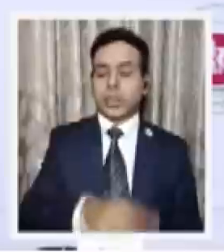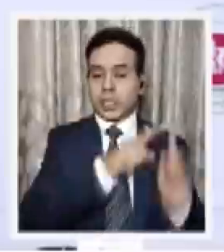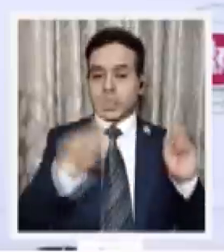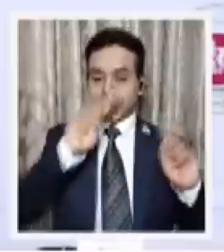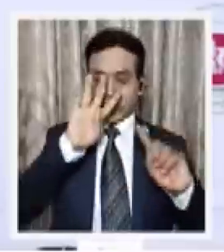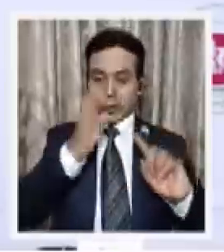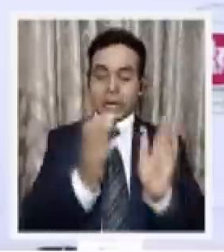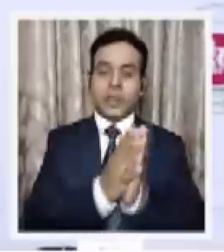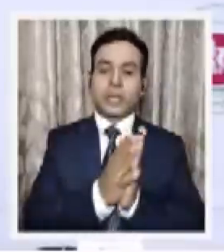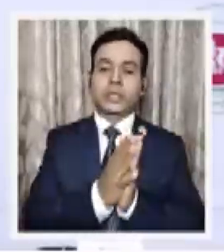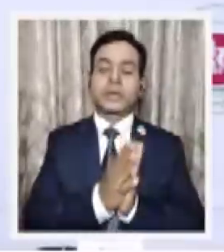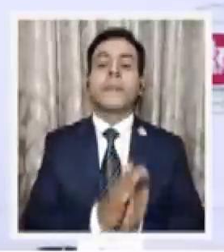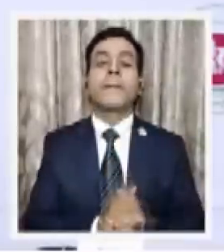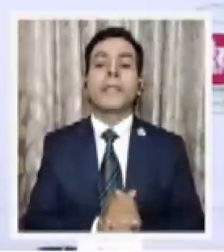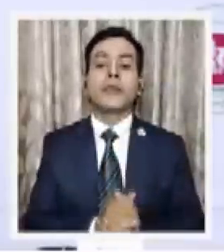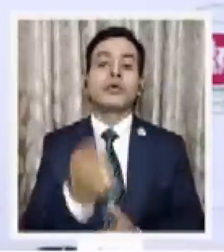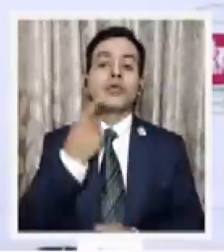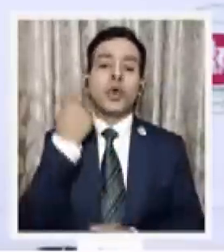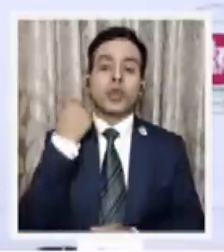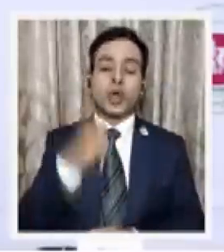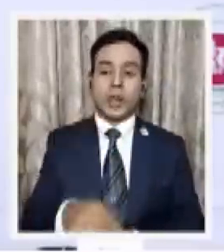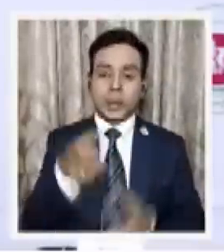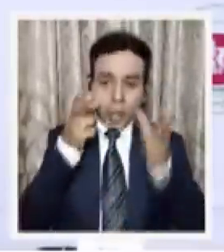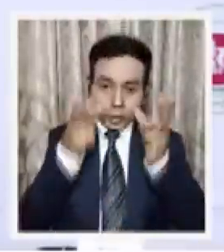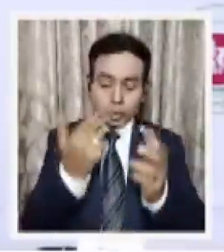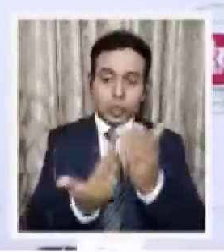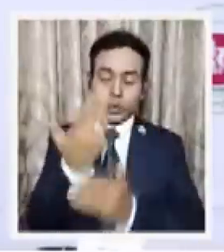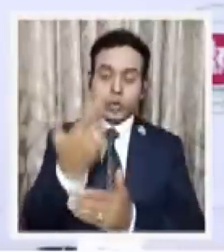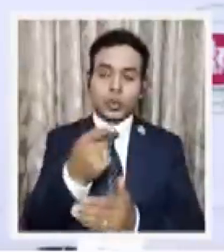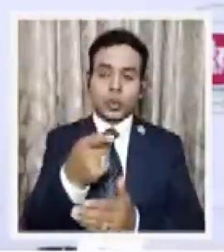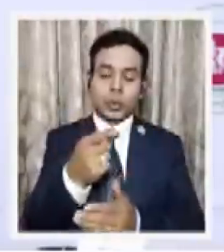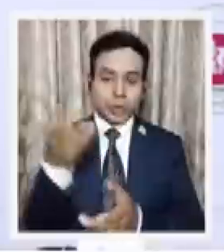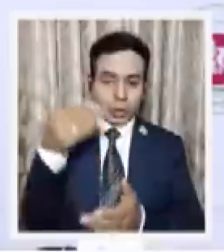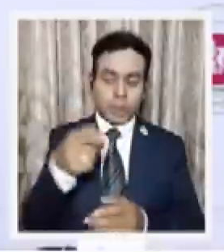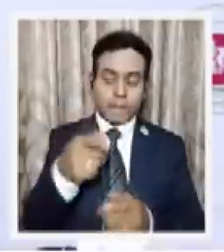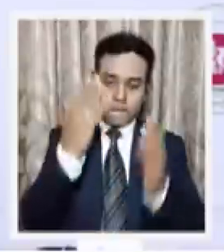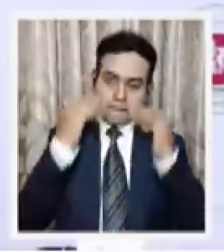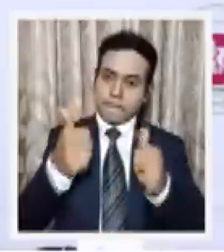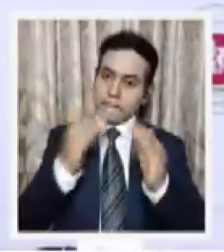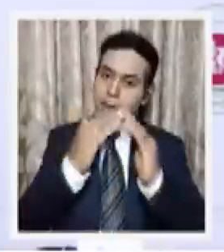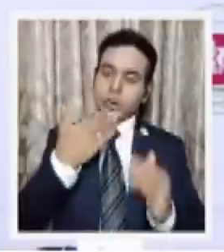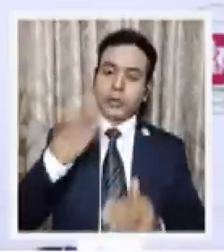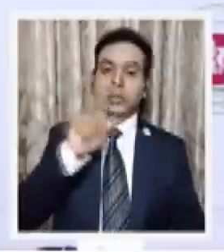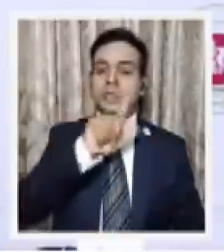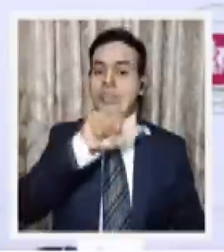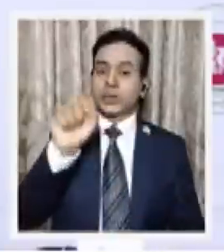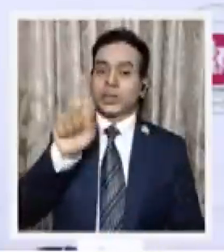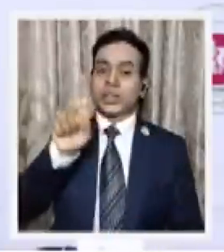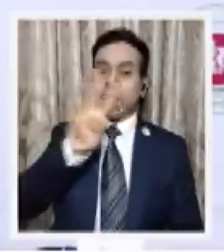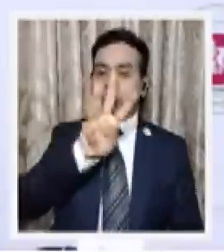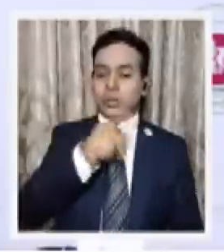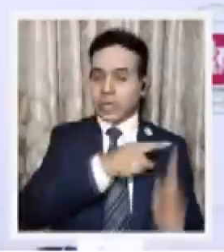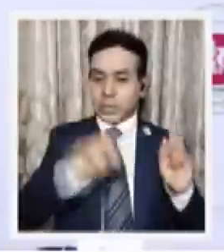আইসোলেশনে, দুঃখিত আবার বলছি, 24 ঘন্টায় আইসোলেশন থেকে ছাড়া পেয়েছেন 713 জন। এ পর্যন্ত